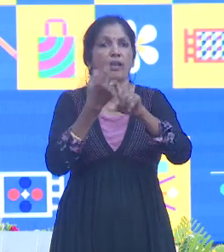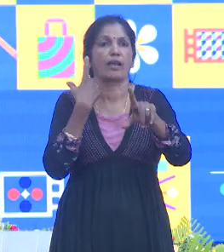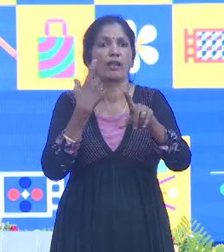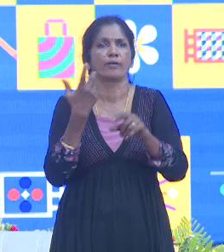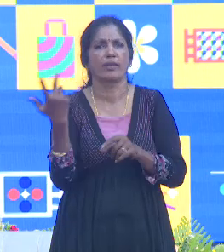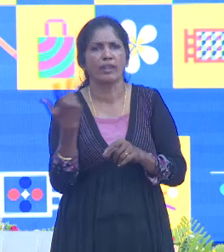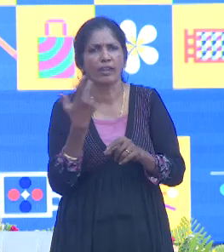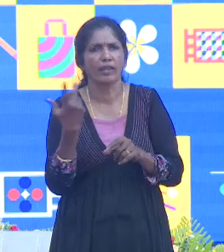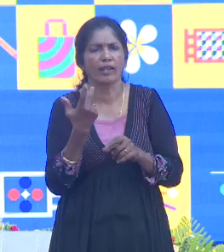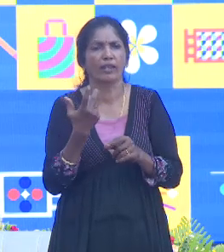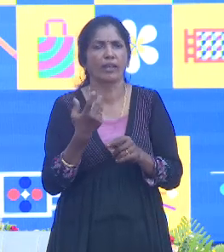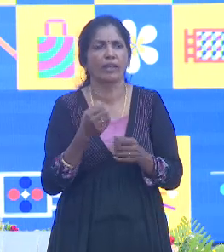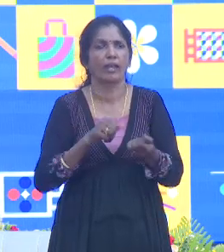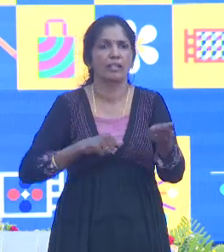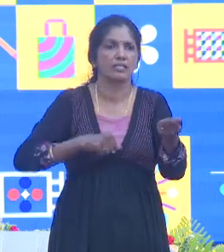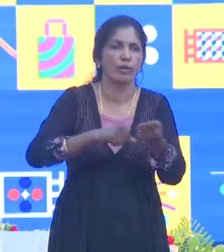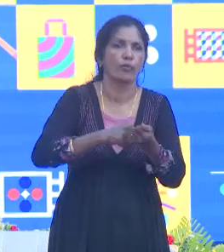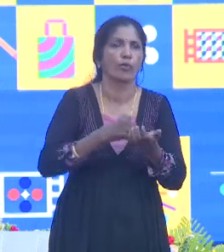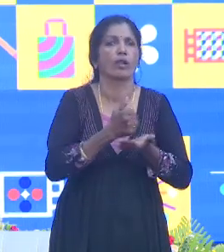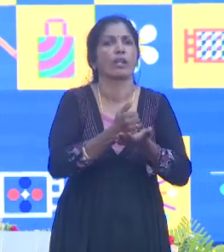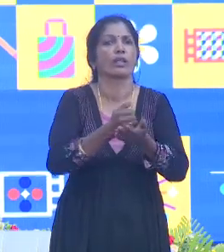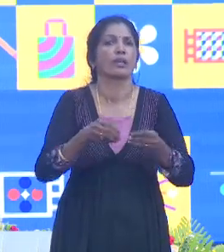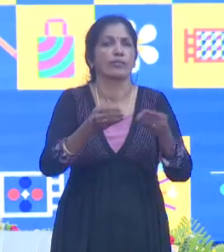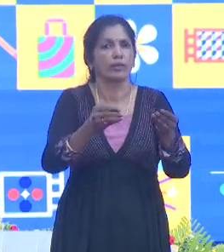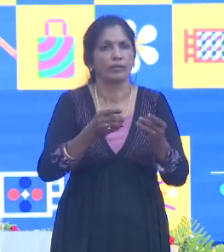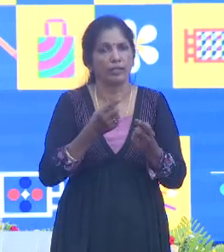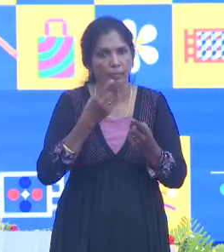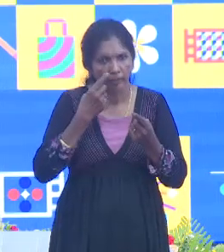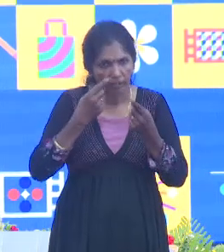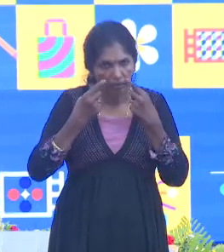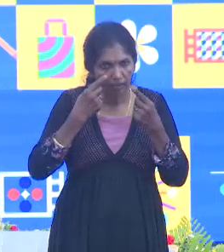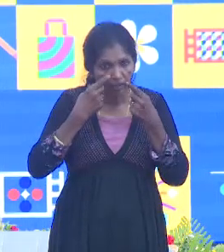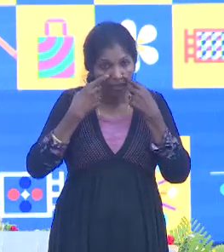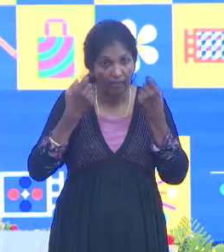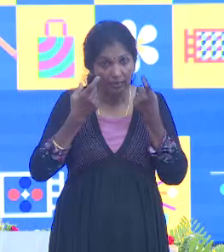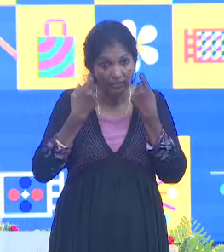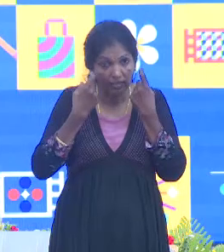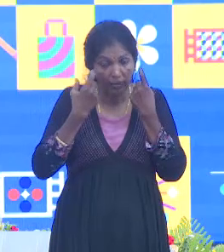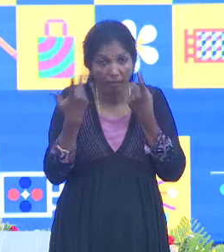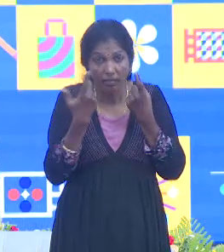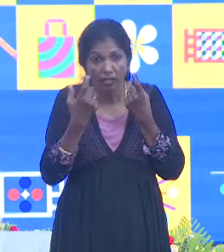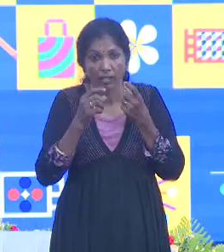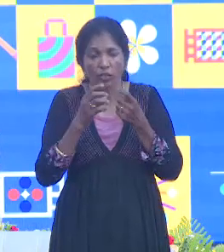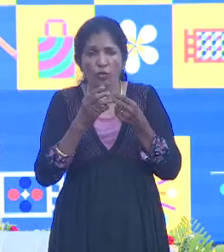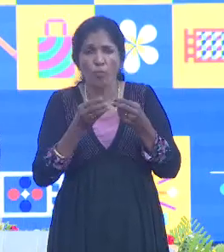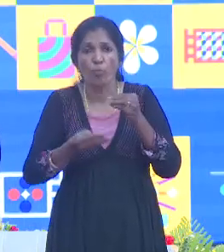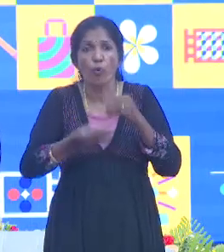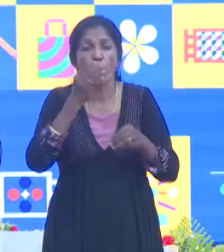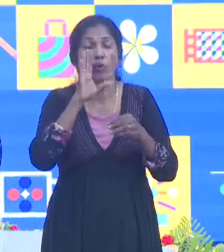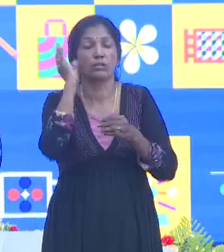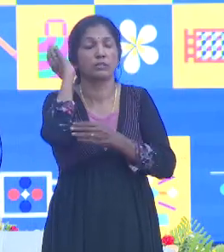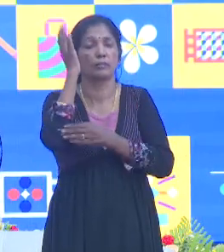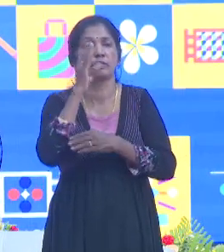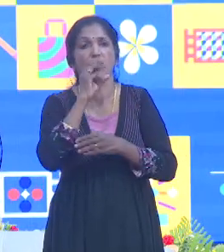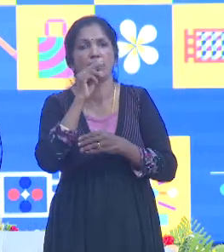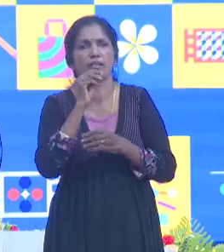ഒരു സംഭാവന നൽകിയത് എന്നുള്ളത് നാം പരിശോധിക്കുമ്പോൾ ആ നിയമത്തിൻ്റെ ഒരുപാട് ഭാഗങ്ങൾ ചർച്ച ചെയ്യേണ്ടതായിട്ടുണ്ടെങ്കിലും ചില